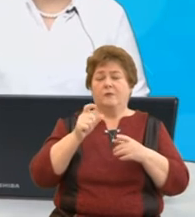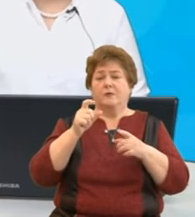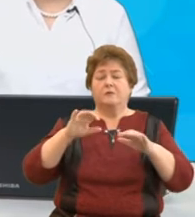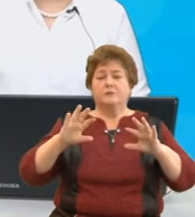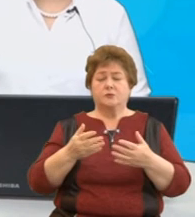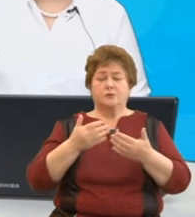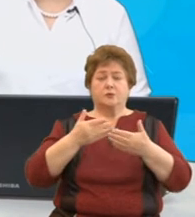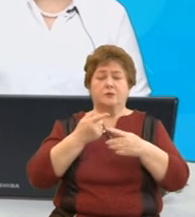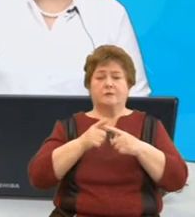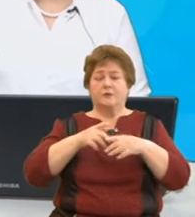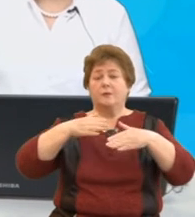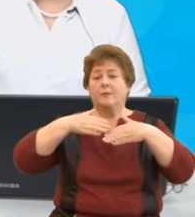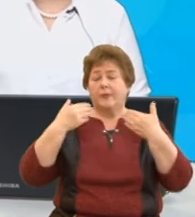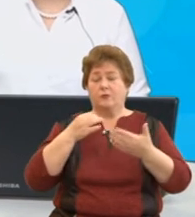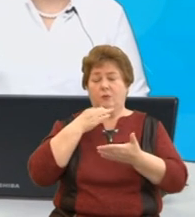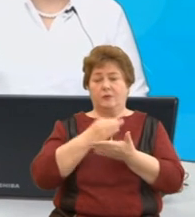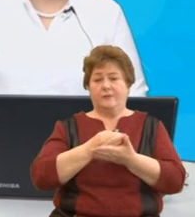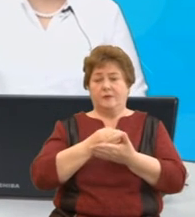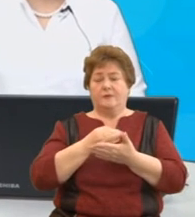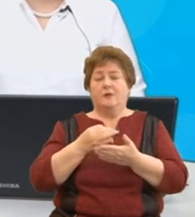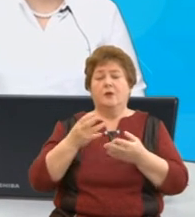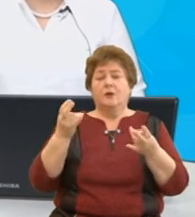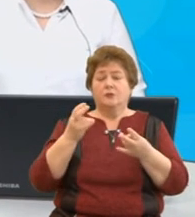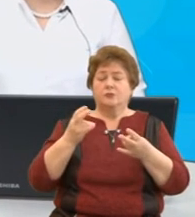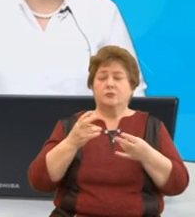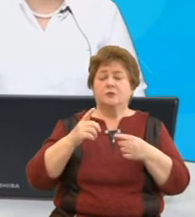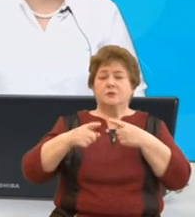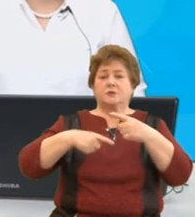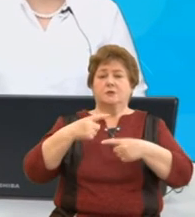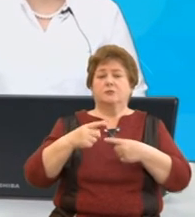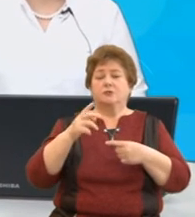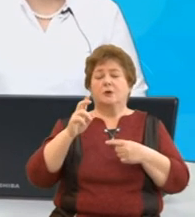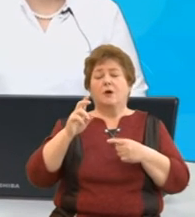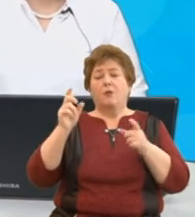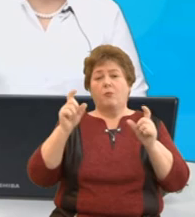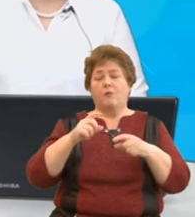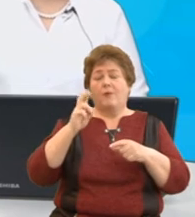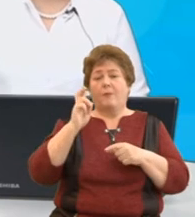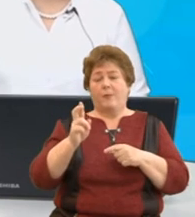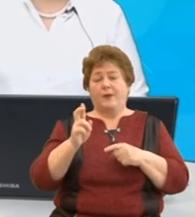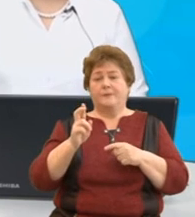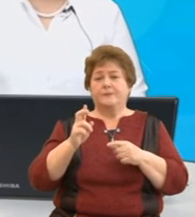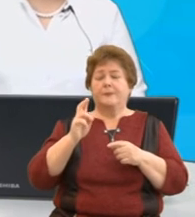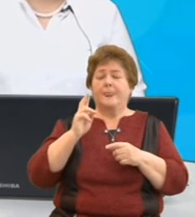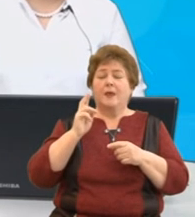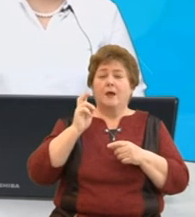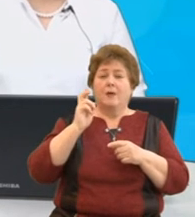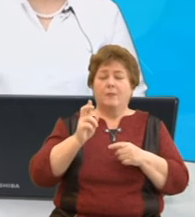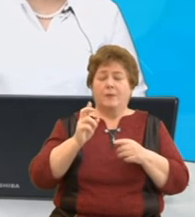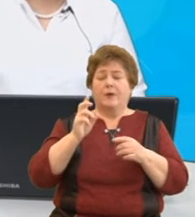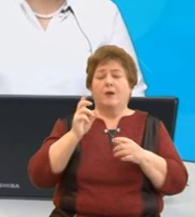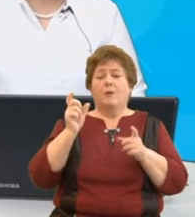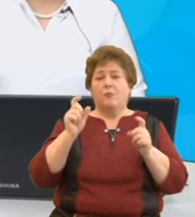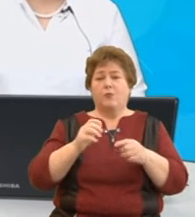случае ответов нет значит я перехожу сразу к букве б на букву б